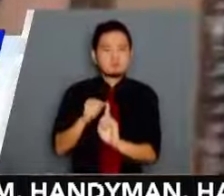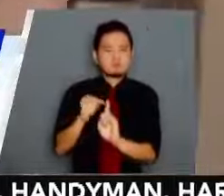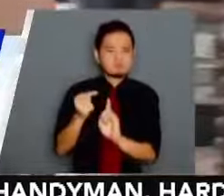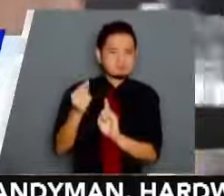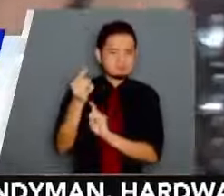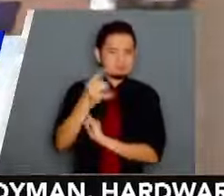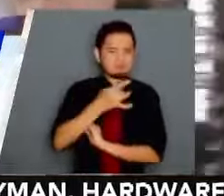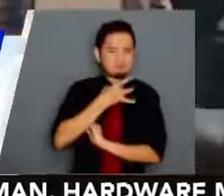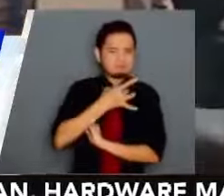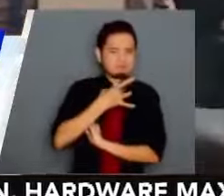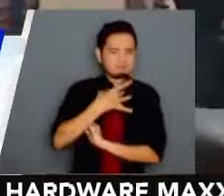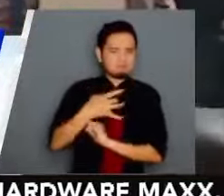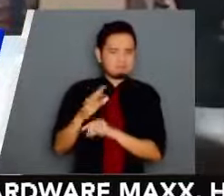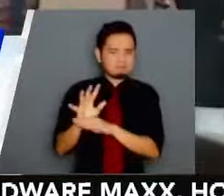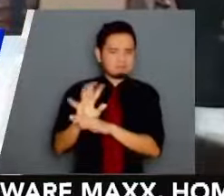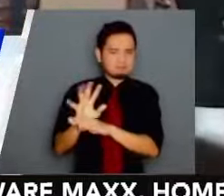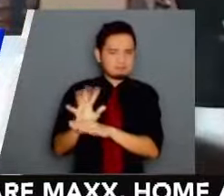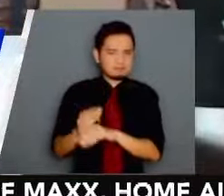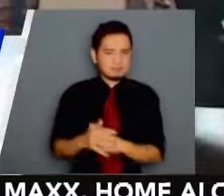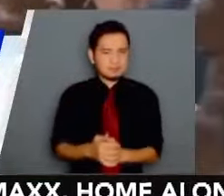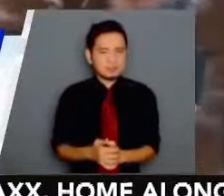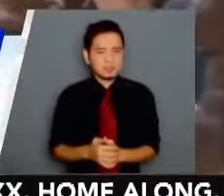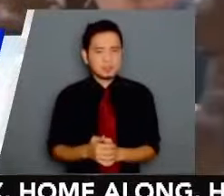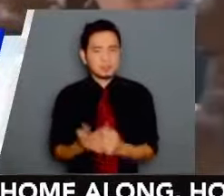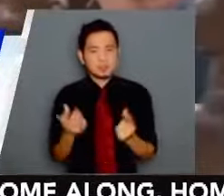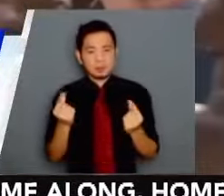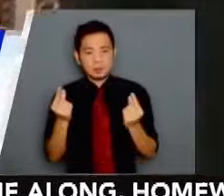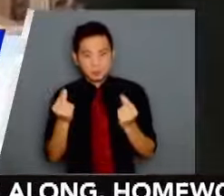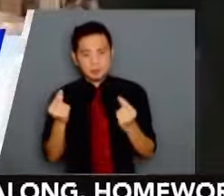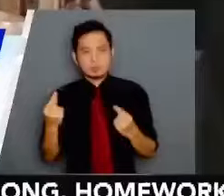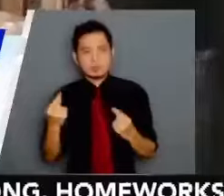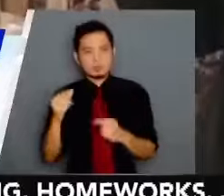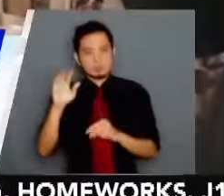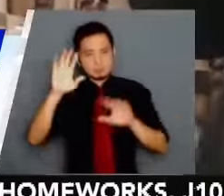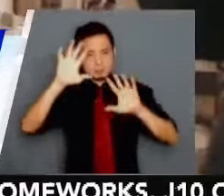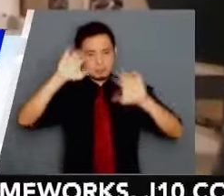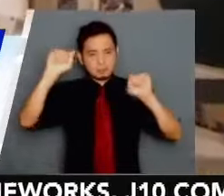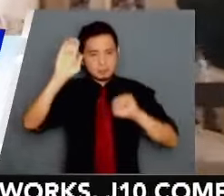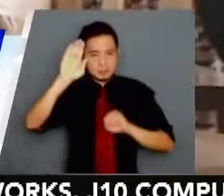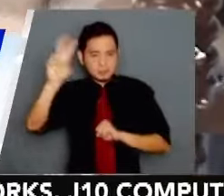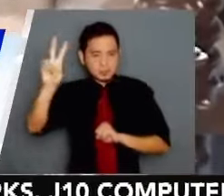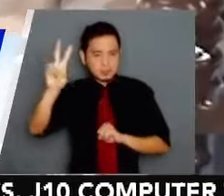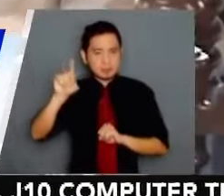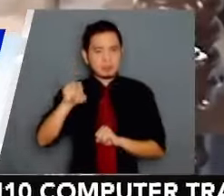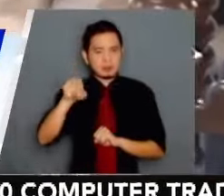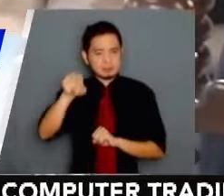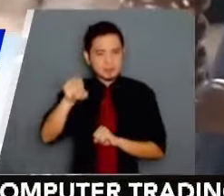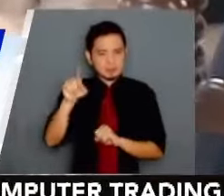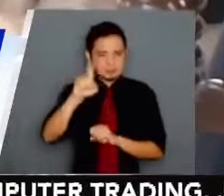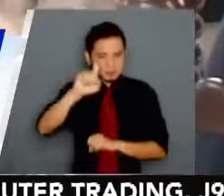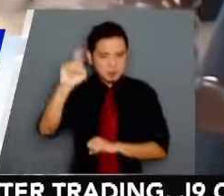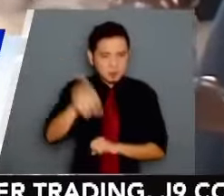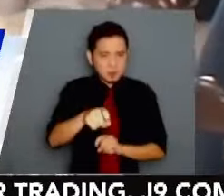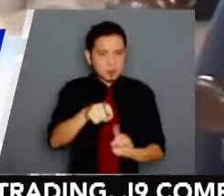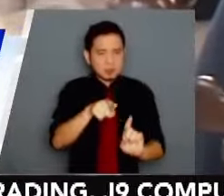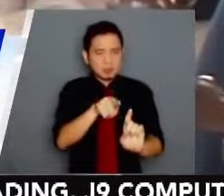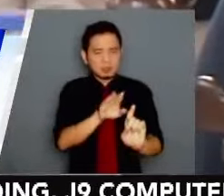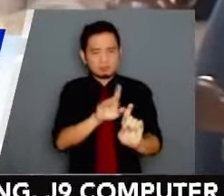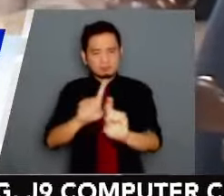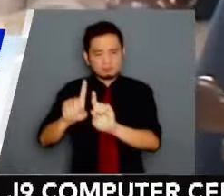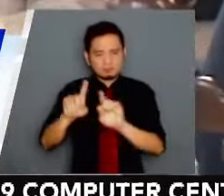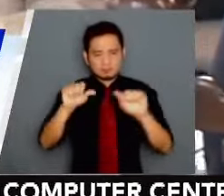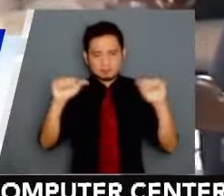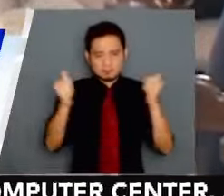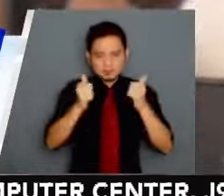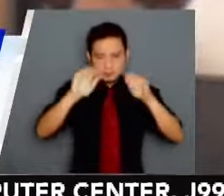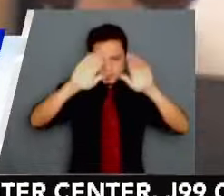gobyerno laban sa osaec ipininta sa pangulo sa isang pulong sa malakanyang ang mahigpit na bili ng Pangulo burahin ang imahe ng Pilipinas na pugad ng